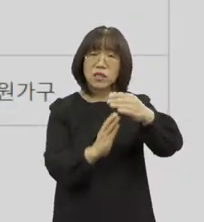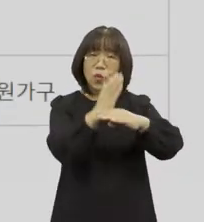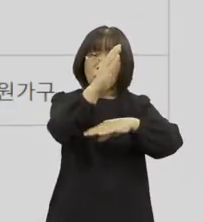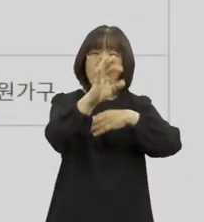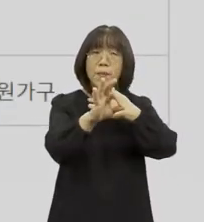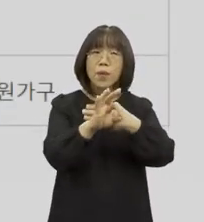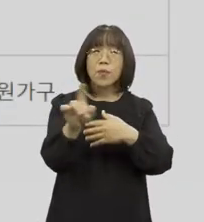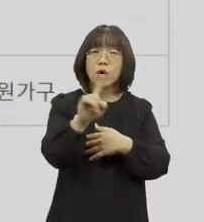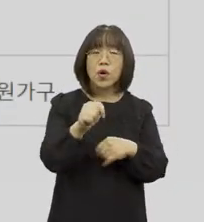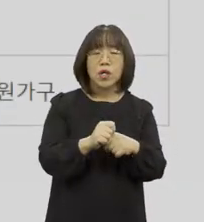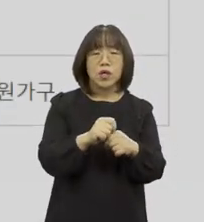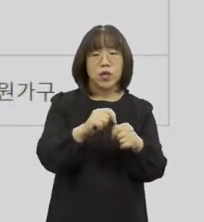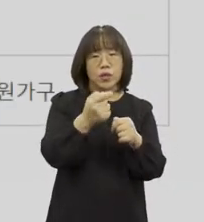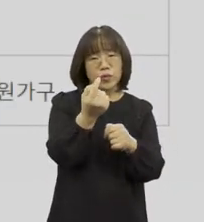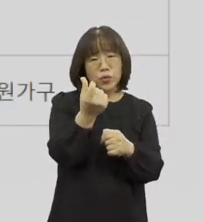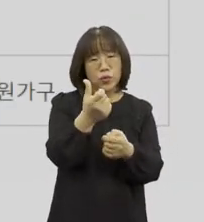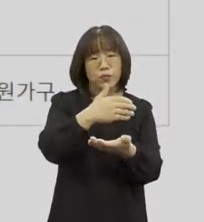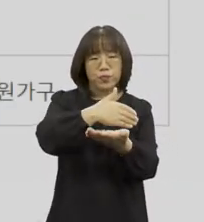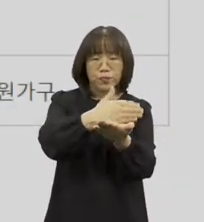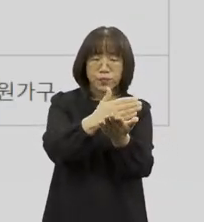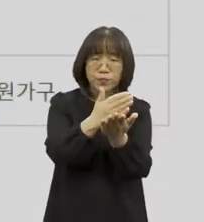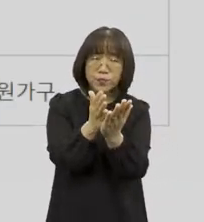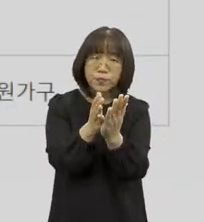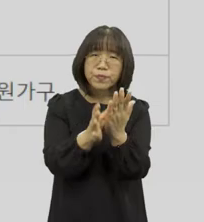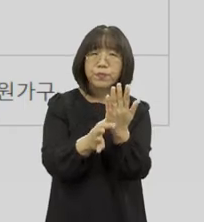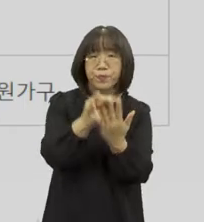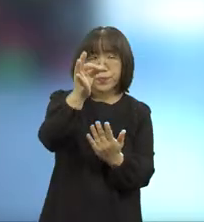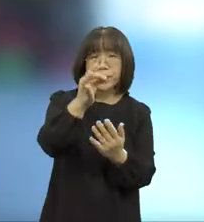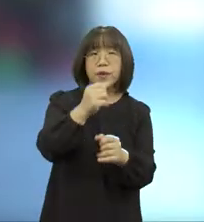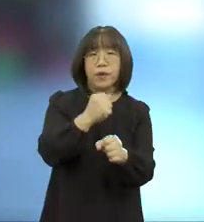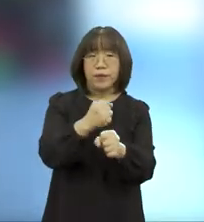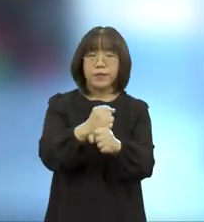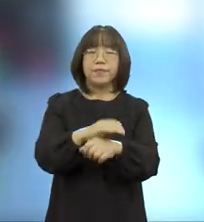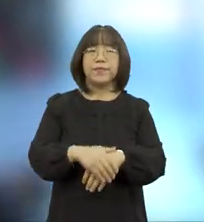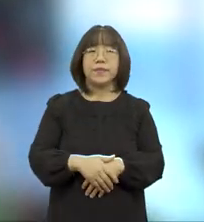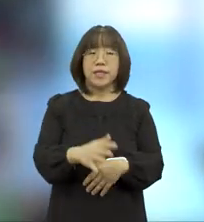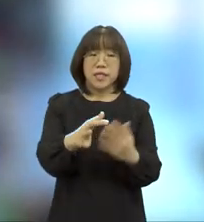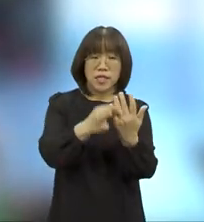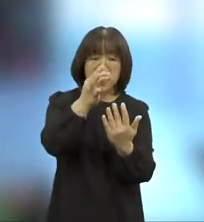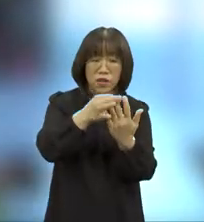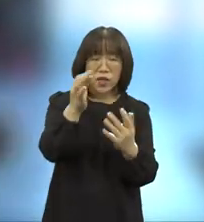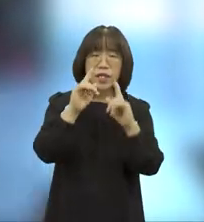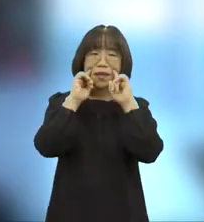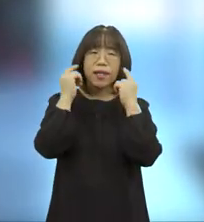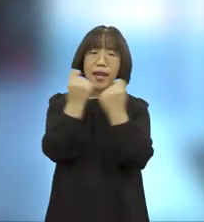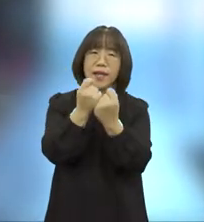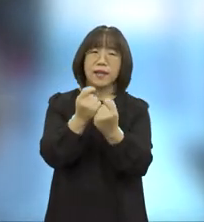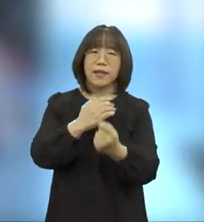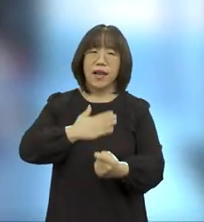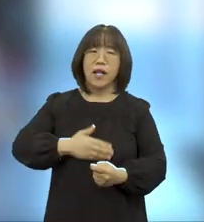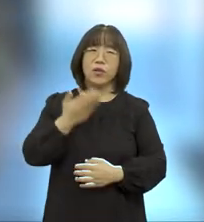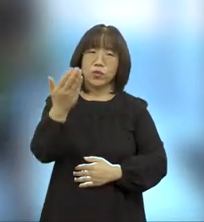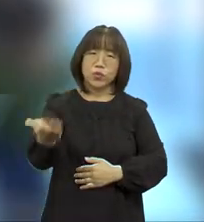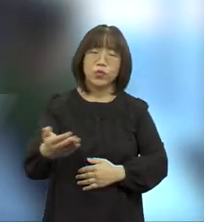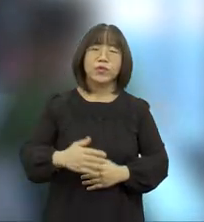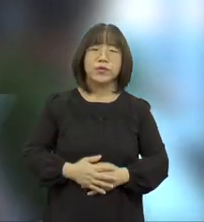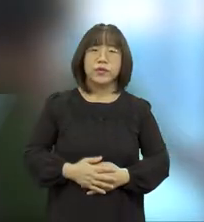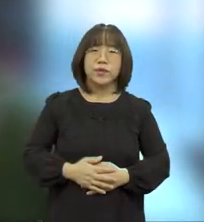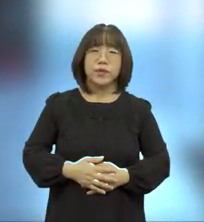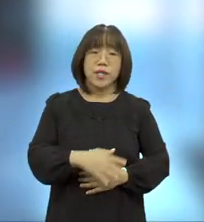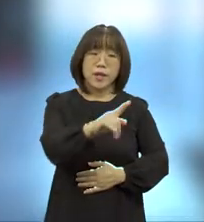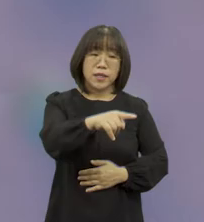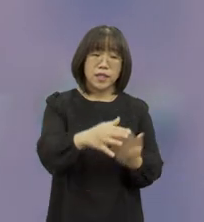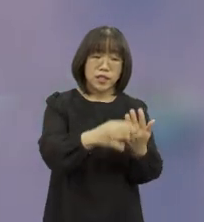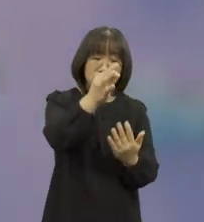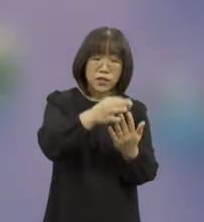누적 이용기간 수급자격 등을 고려해 대상자를 선정하며 선정 결과는 개별통지 합니다